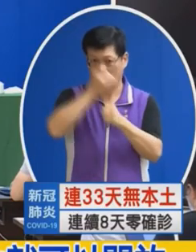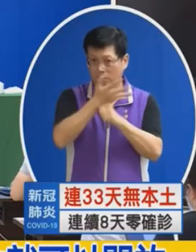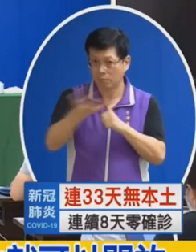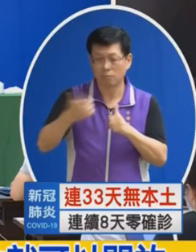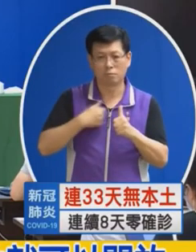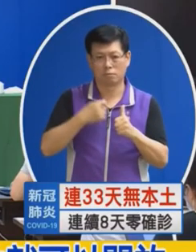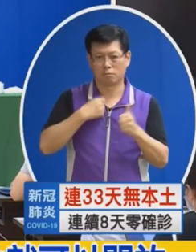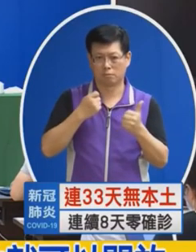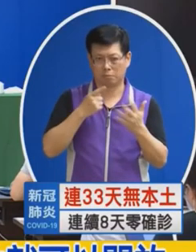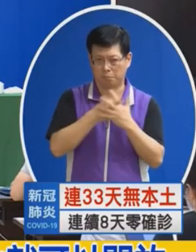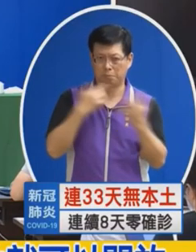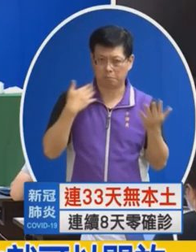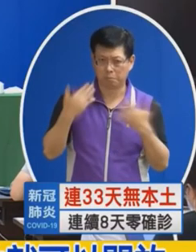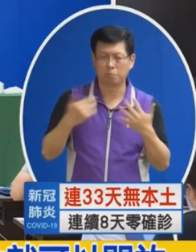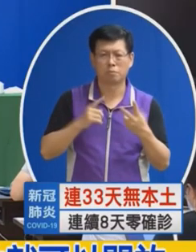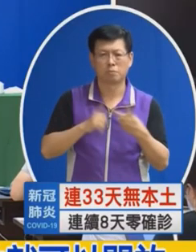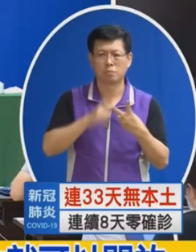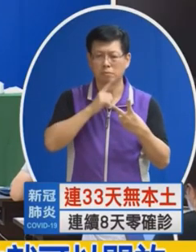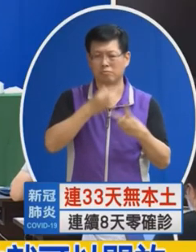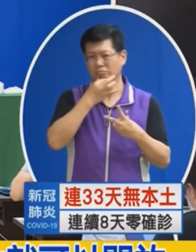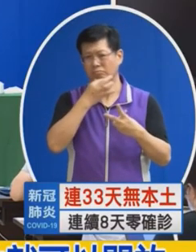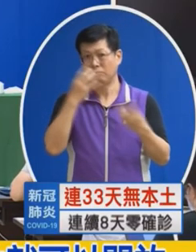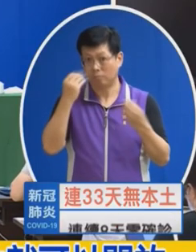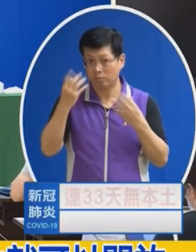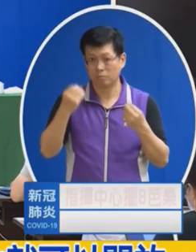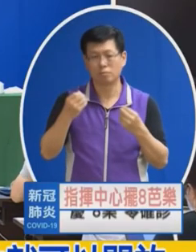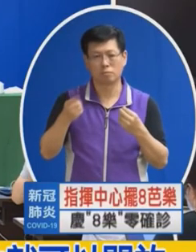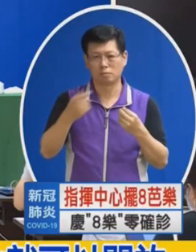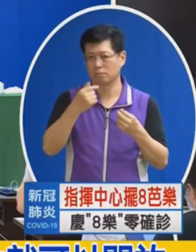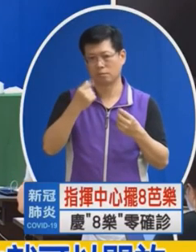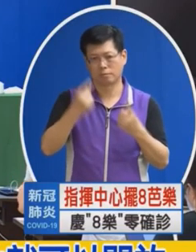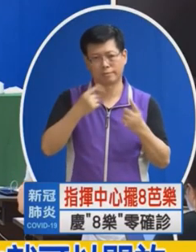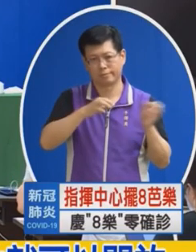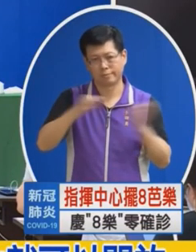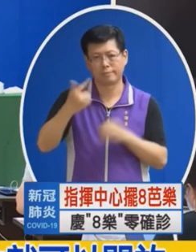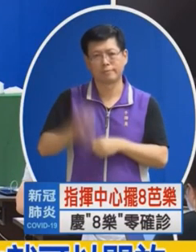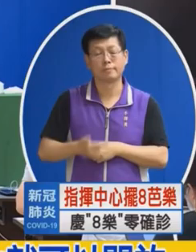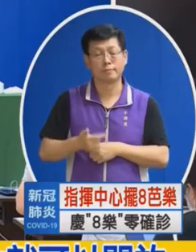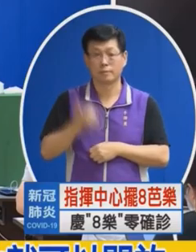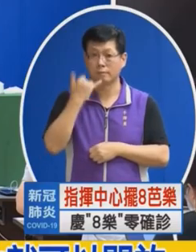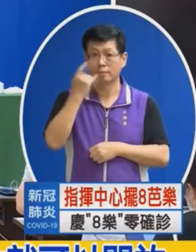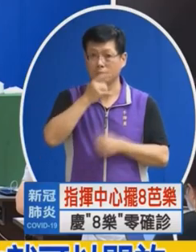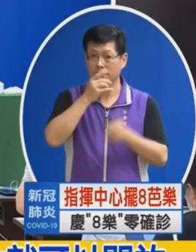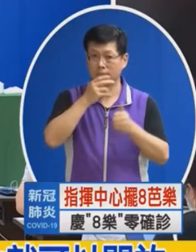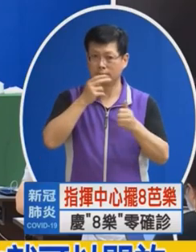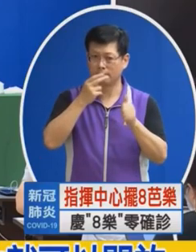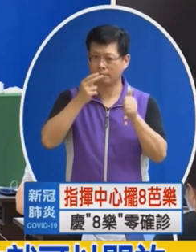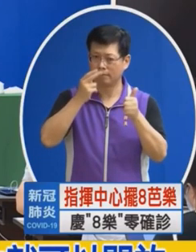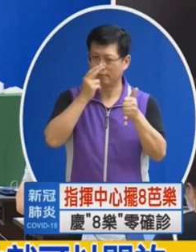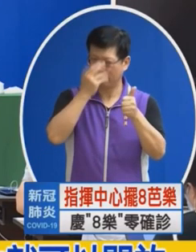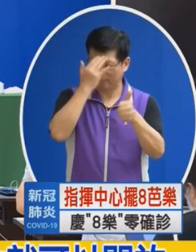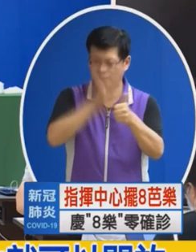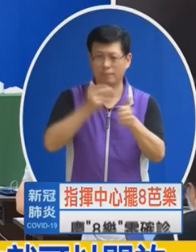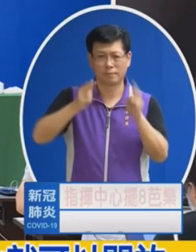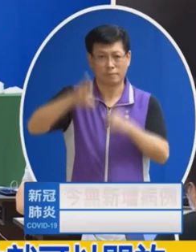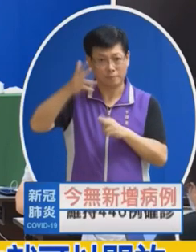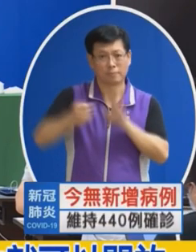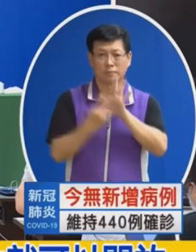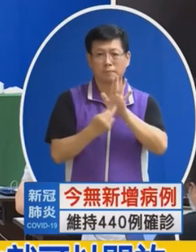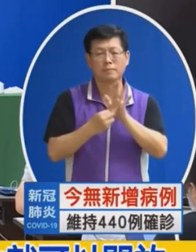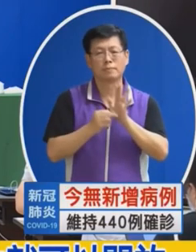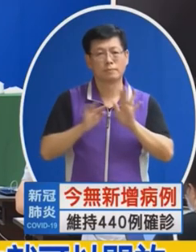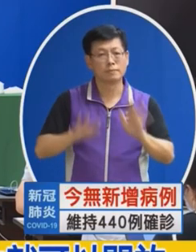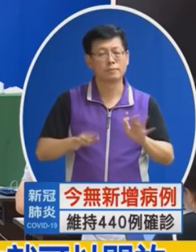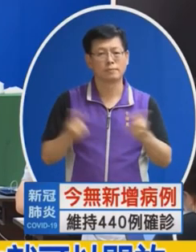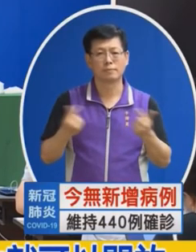不透明，然后不公开，有疑虑等等，就会花比较多时间。可不可以再请指挥官稍微说一下，就是说我们现在